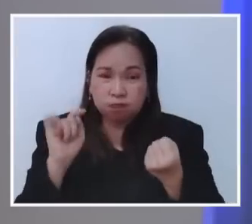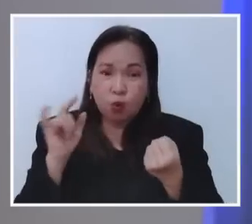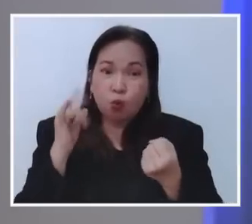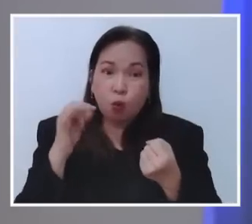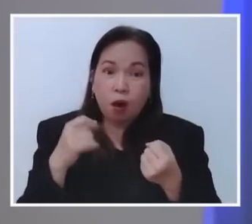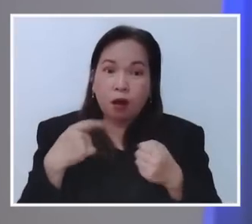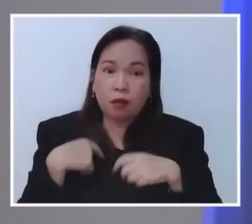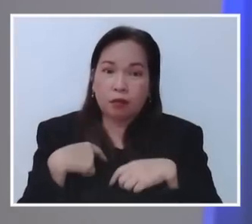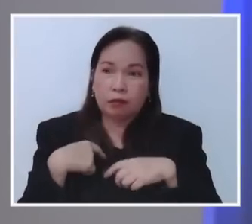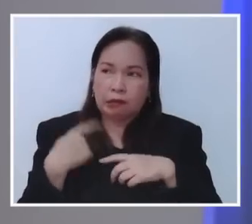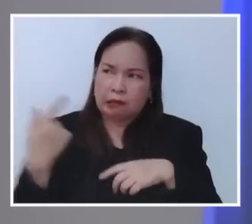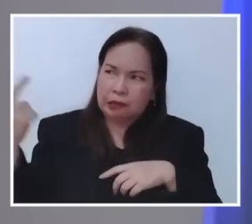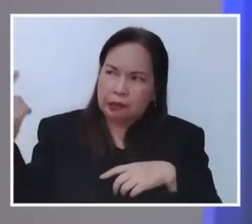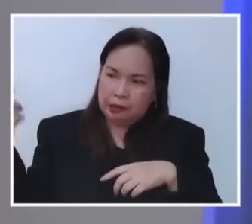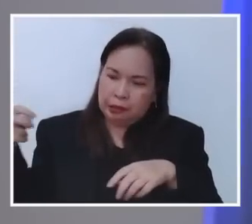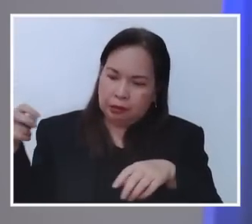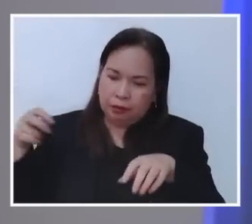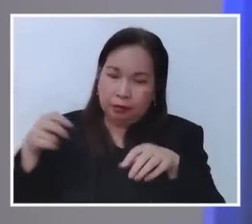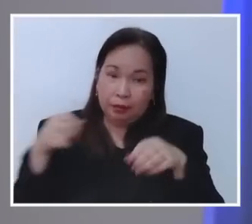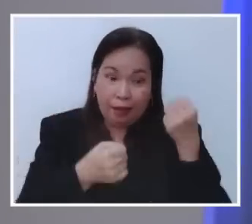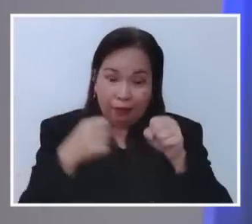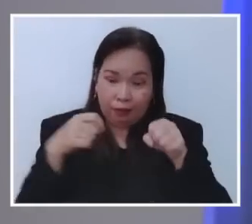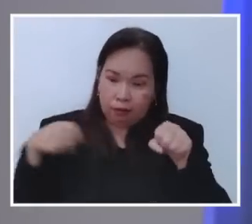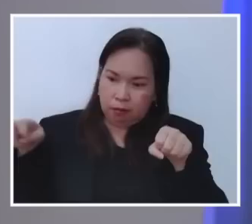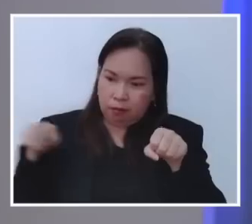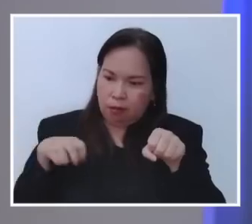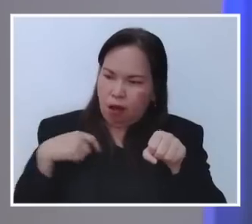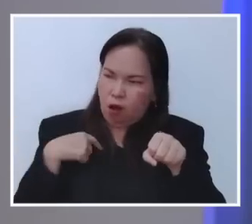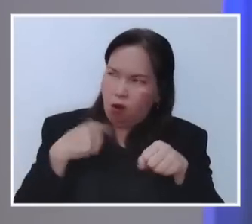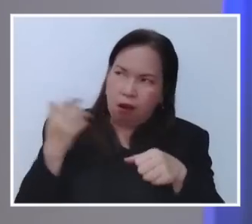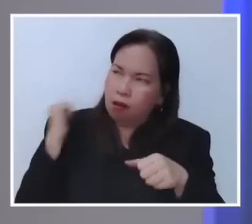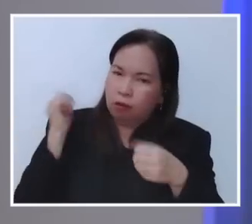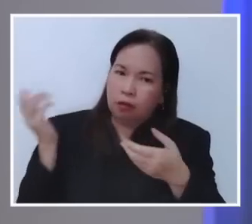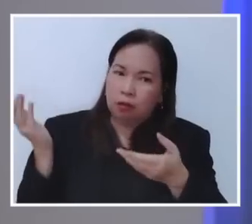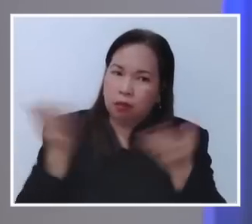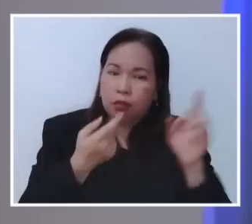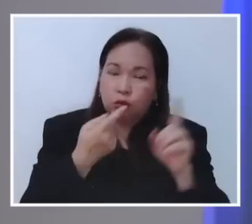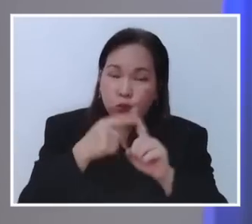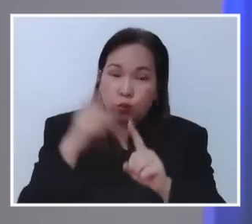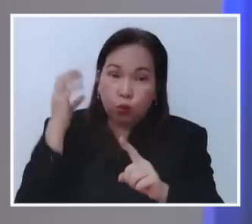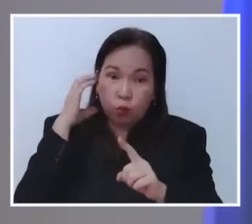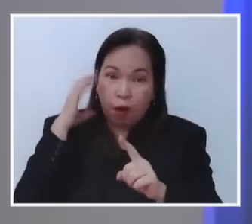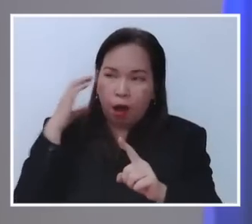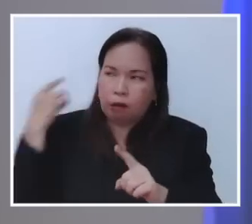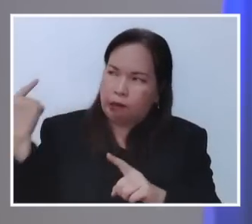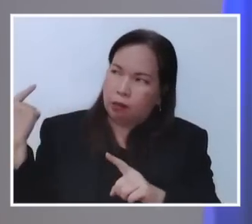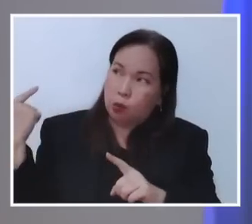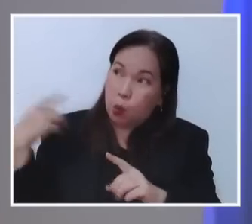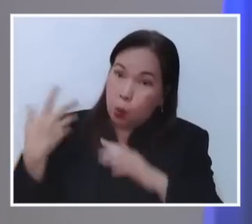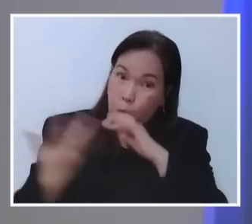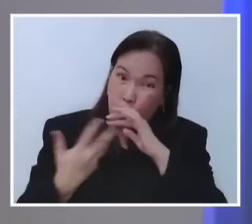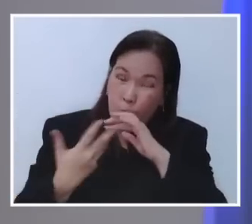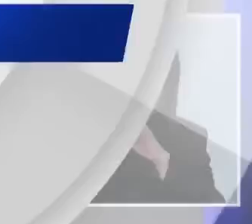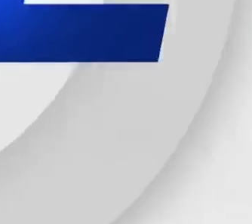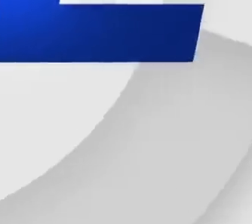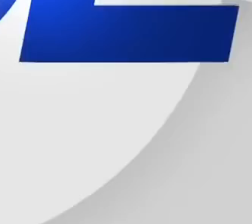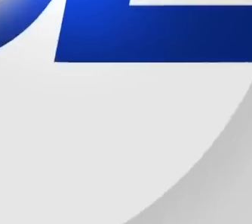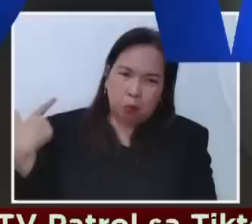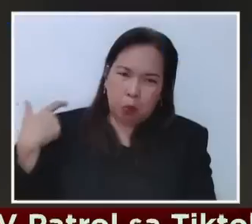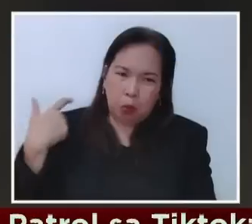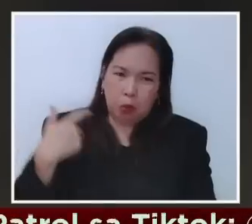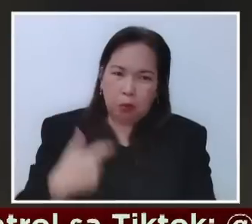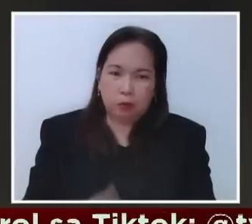pasahero dahil ayaw ihatid papuntang Cubao. Nagpapatrol, Zian Ambrosio.